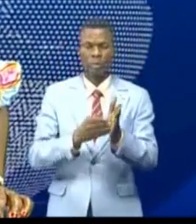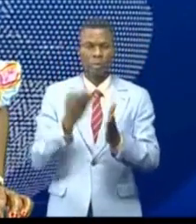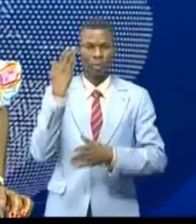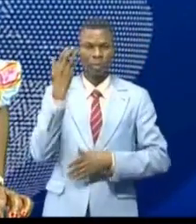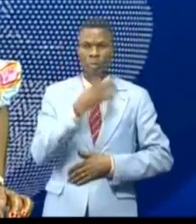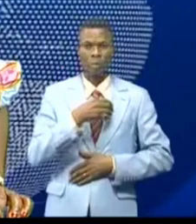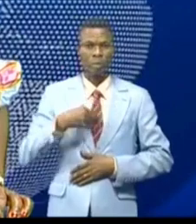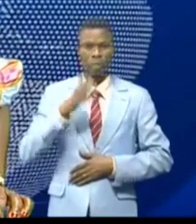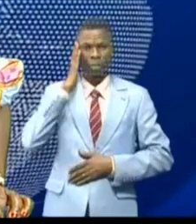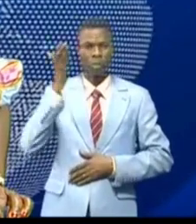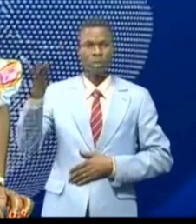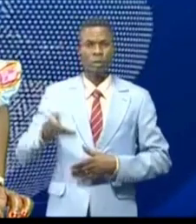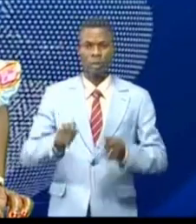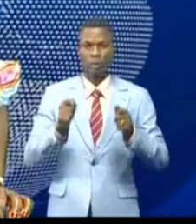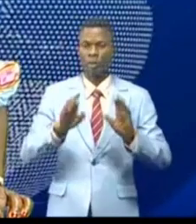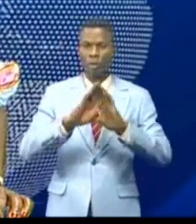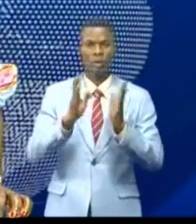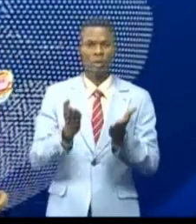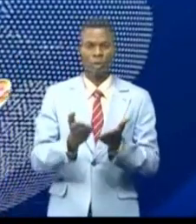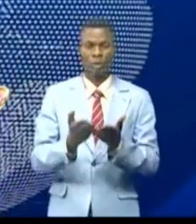messieurs, bienvenue à tous.